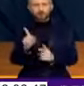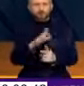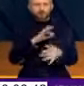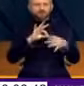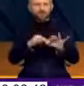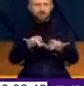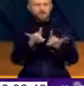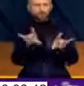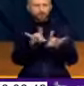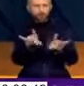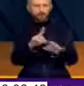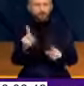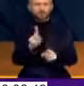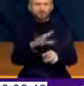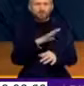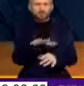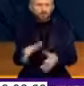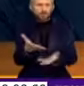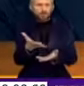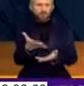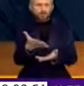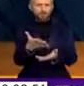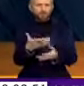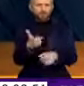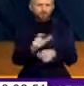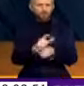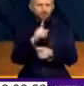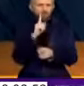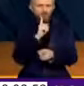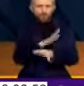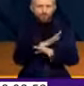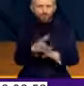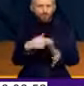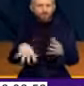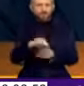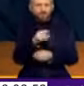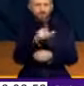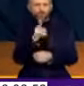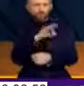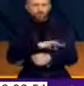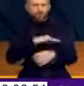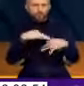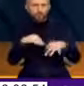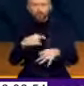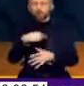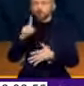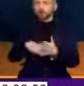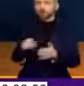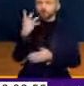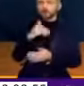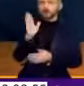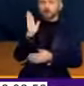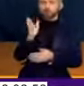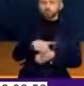детальна інструкція, ну, щоб не створювати супердискомфорту для всіх, так, хто користується транспортом. Я переконана, що коли будуть